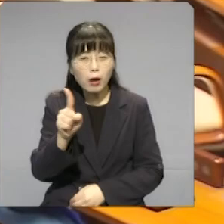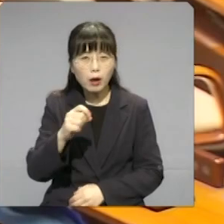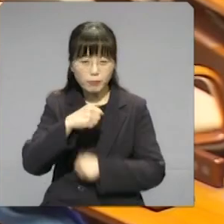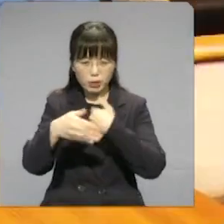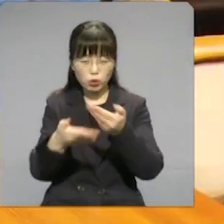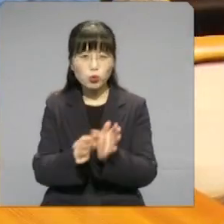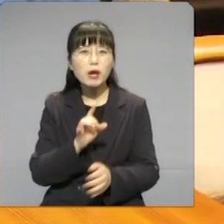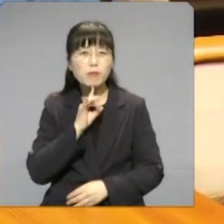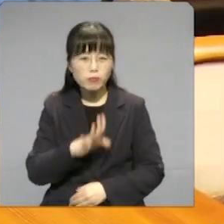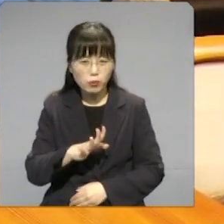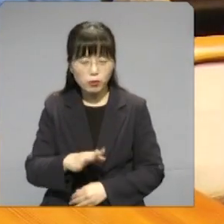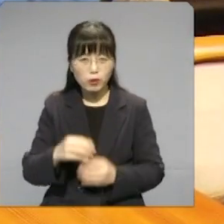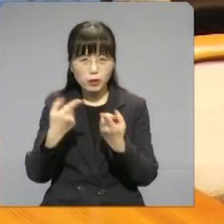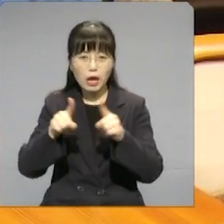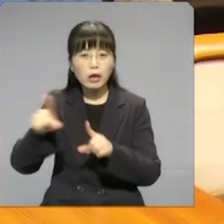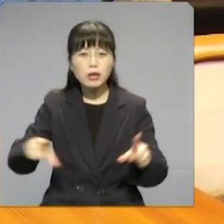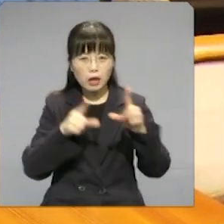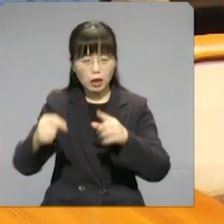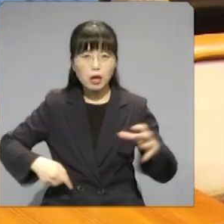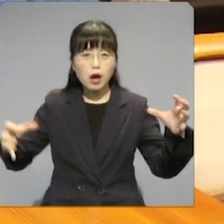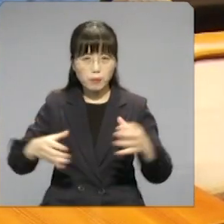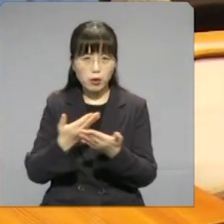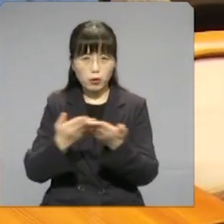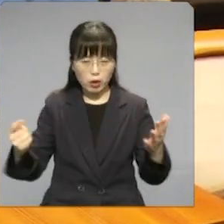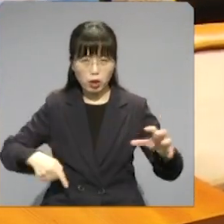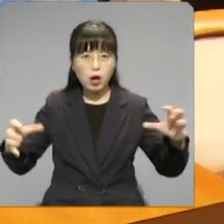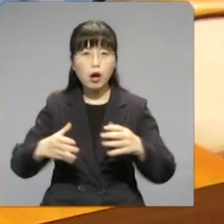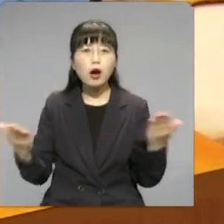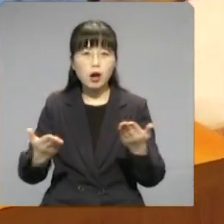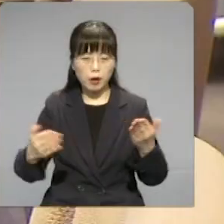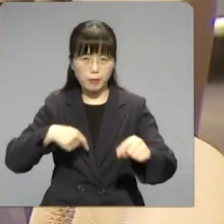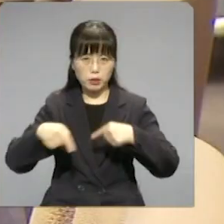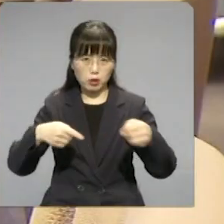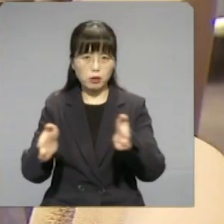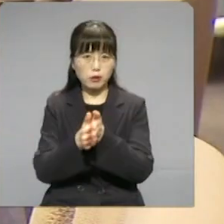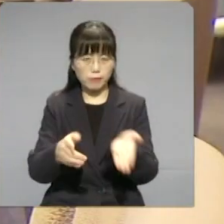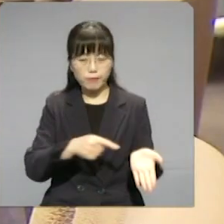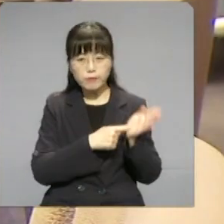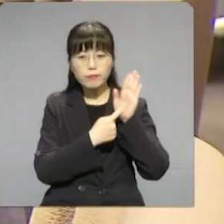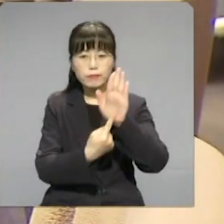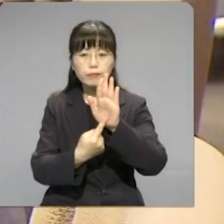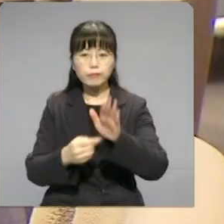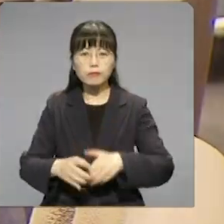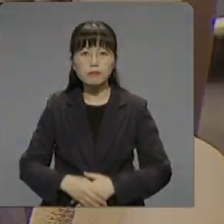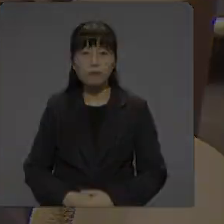뿐이라며 상생과 협력 관용과 협업의 정치를 시작하겠다고